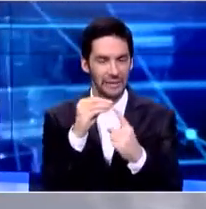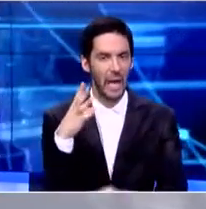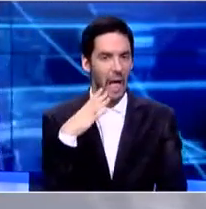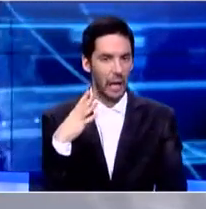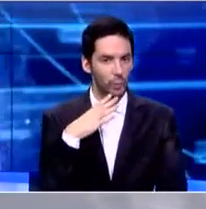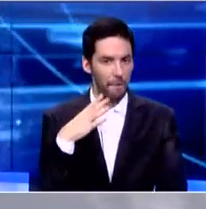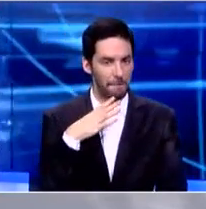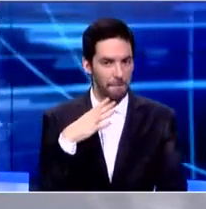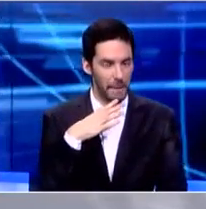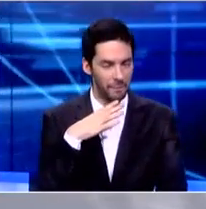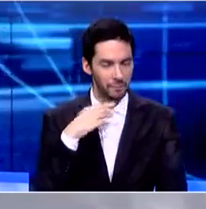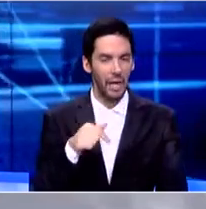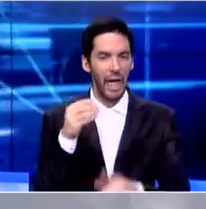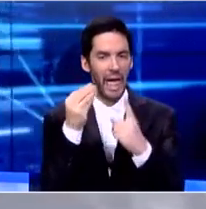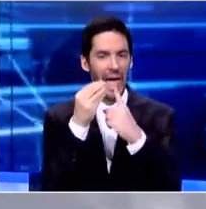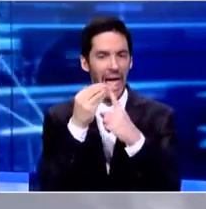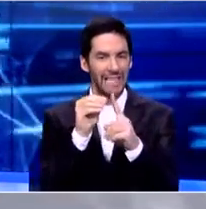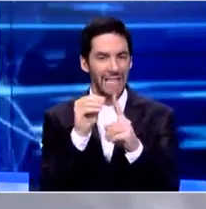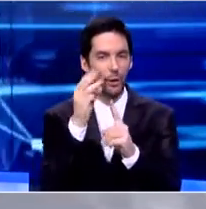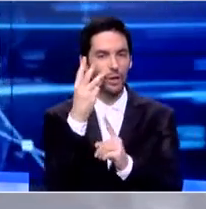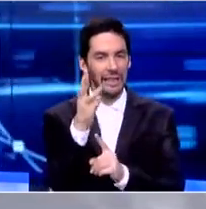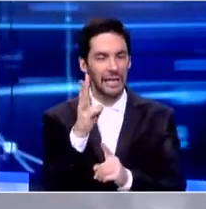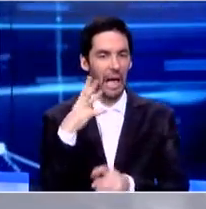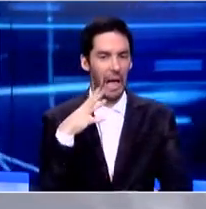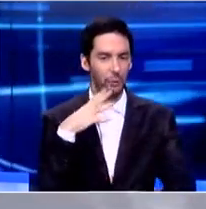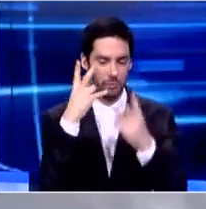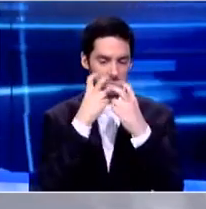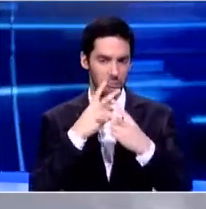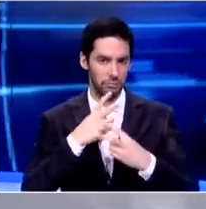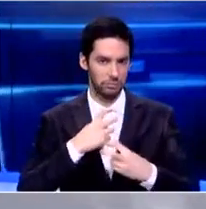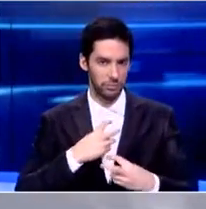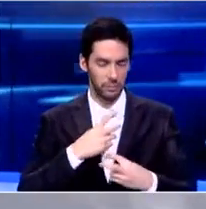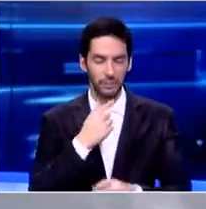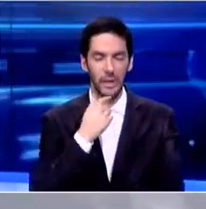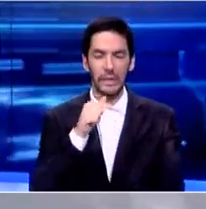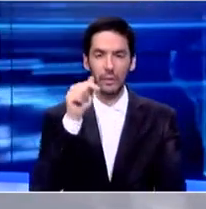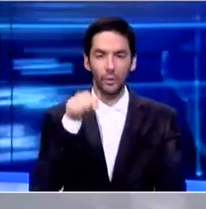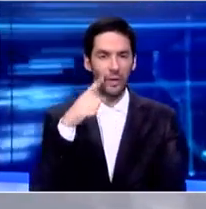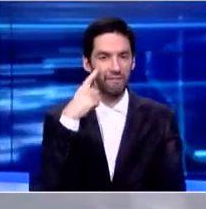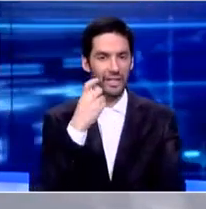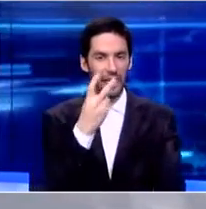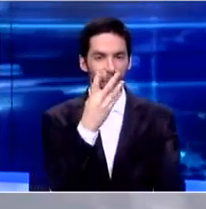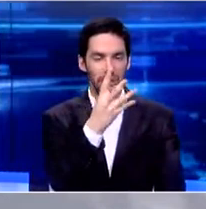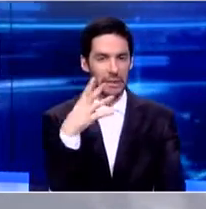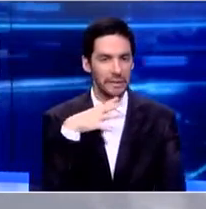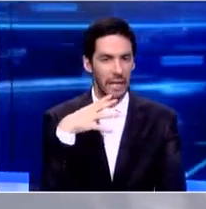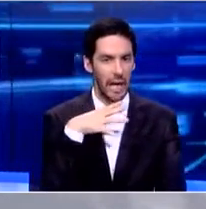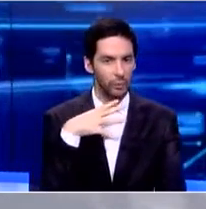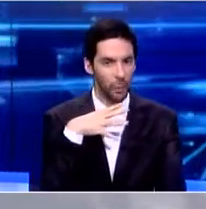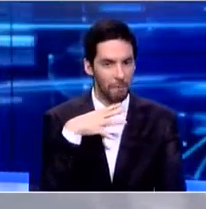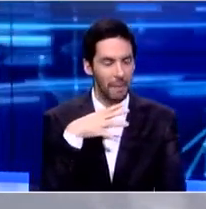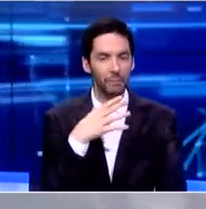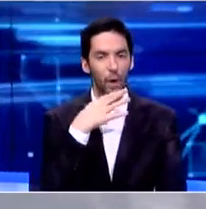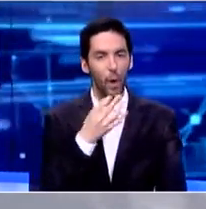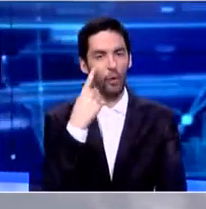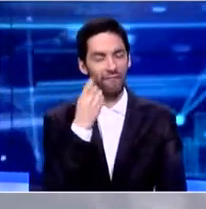το σύνολο 603 εργαστηριακών διαγνώσεων. Συγκεκριμένα πρόκειται για 24 άτομα που